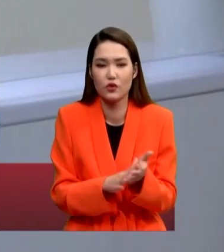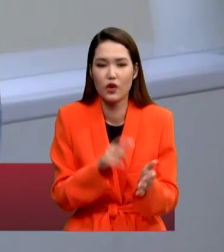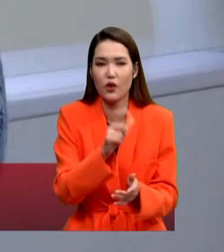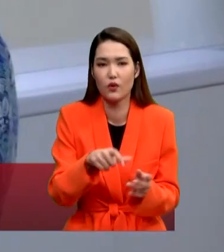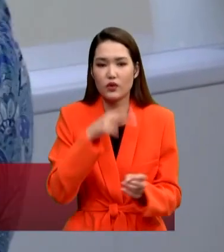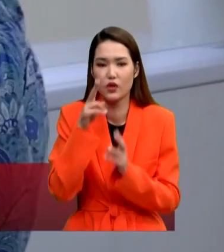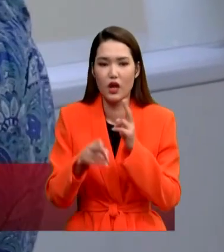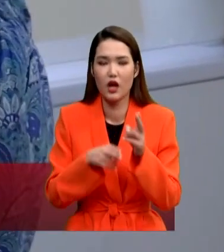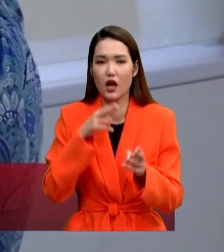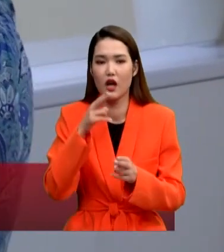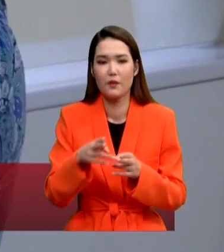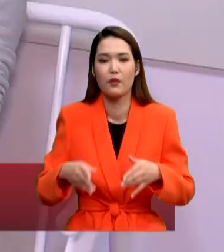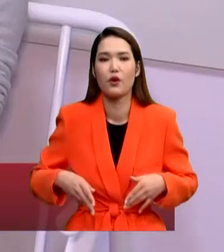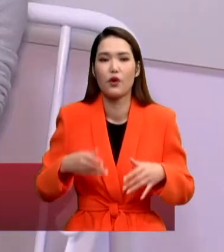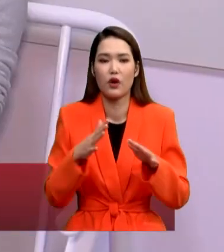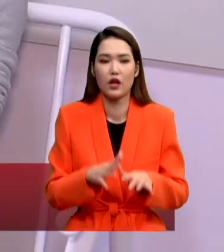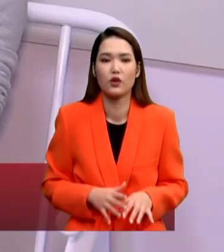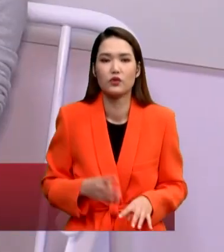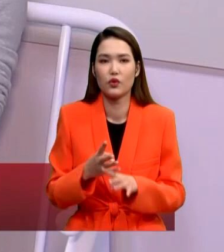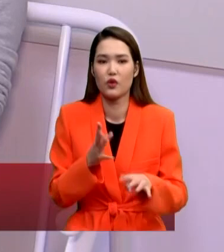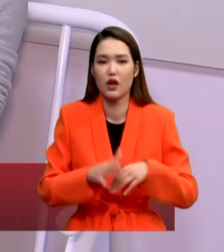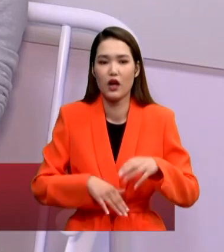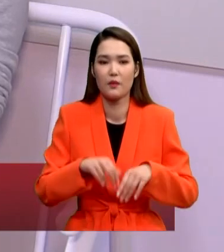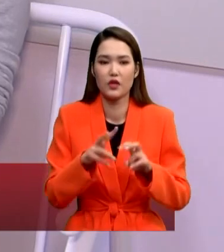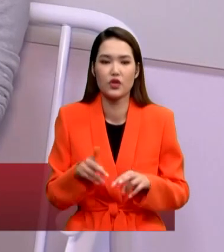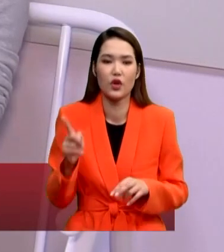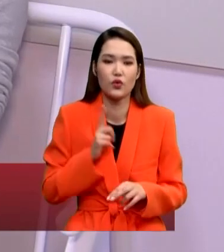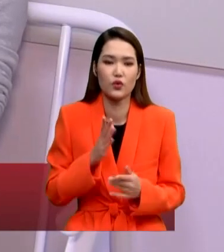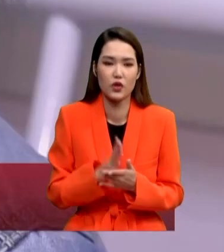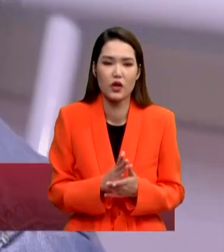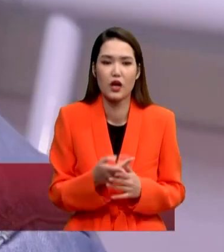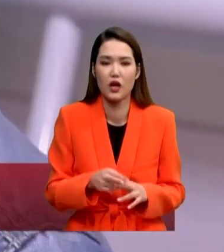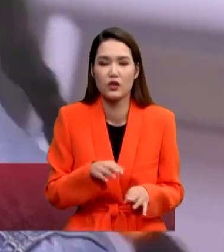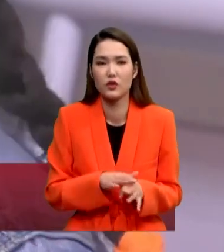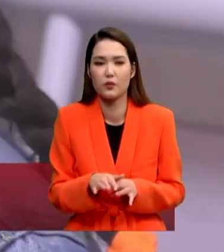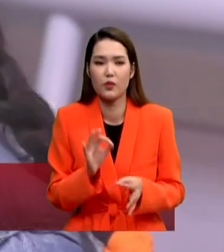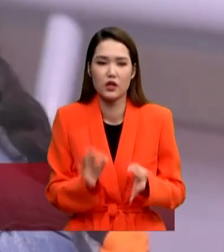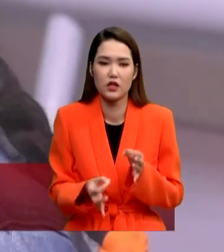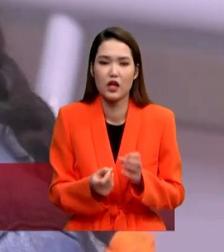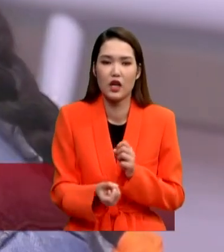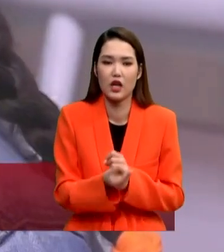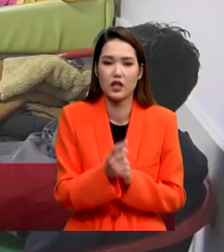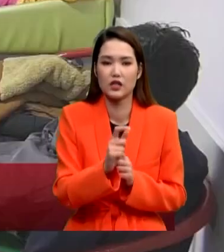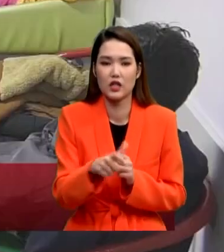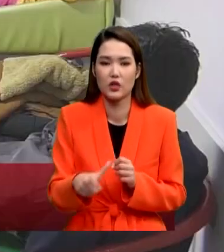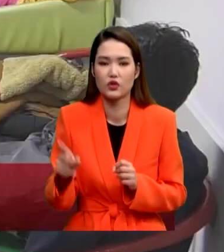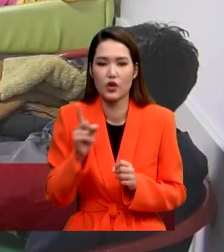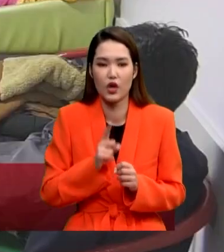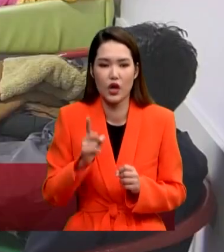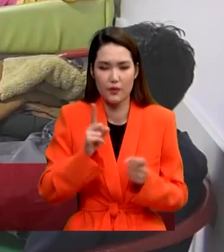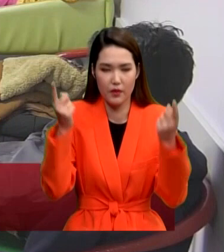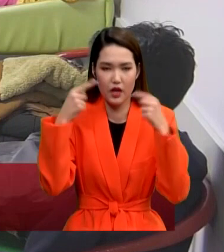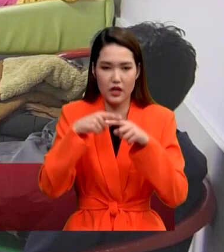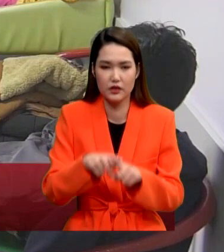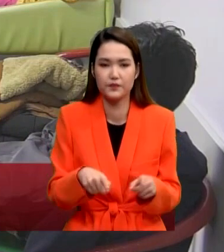то на очереди в коридорах, то на отсутствие специалистов и так далее. И это вполне нормальная реакция народа, которая ожидала системных